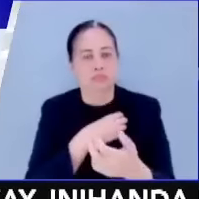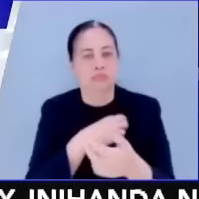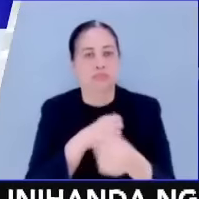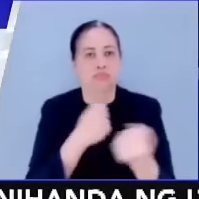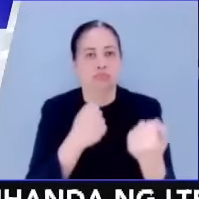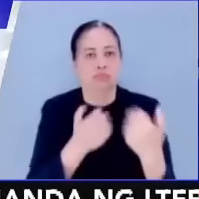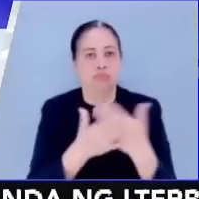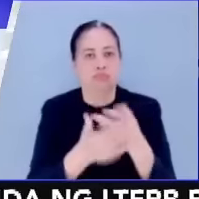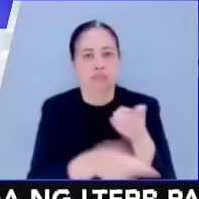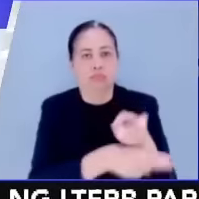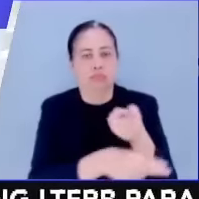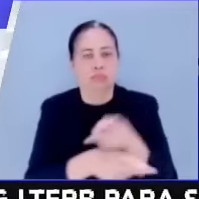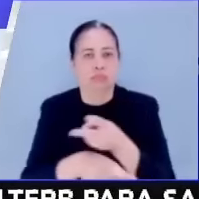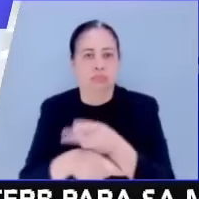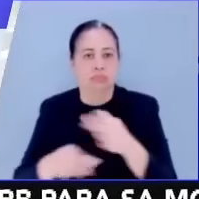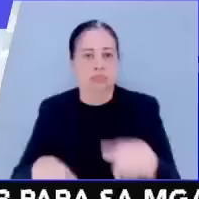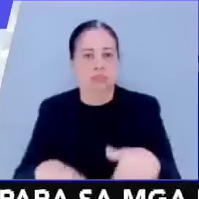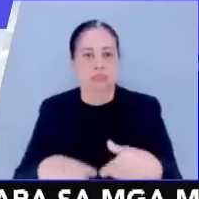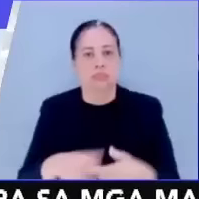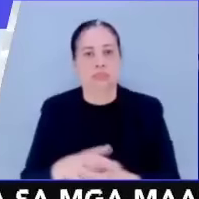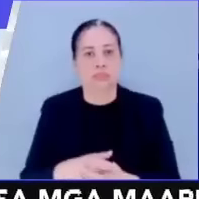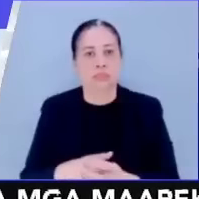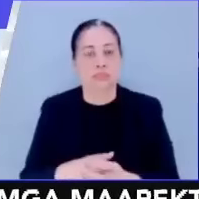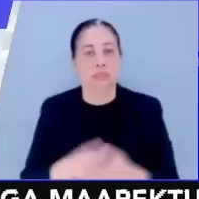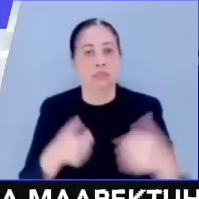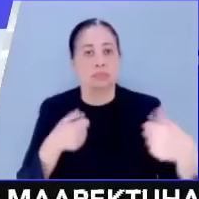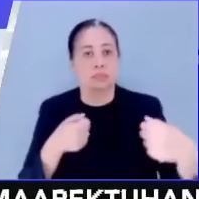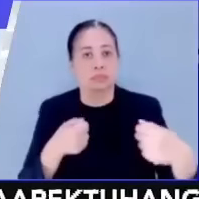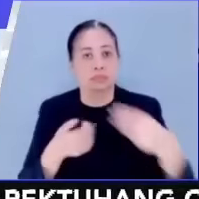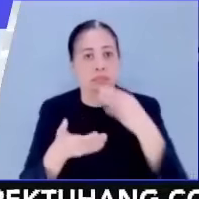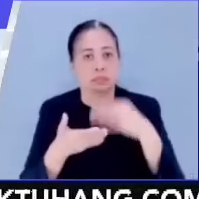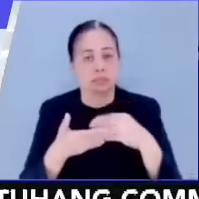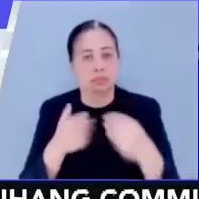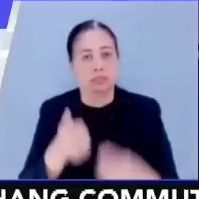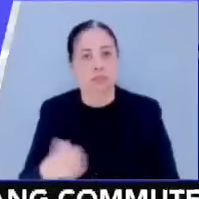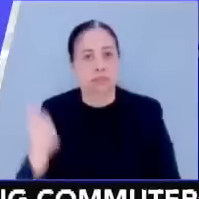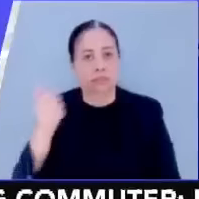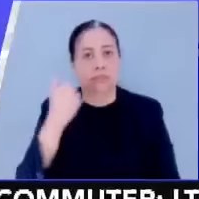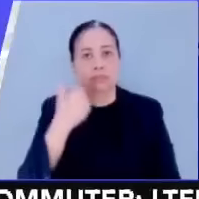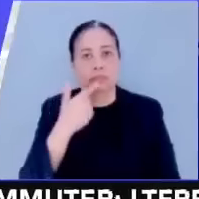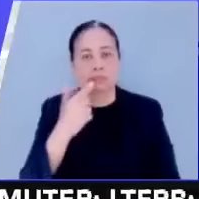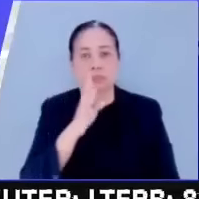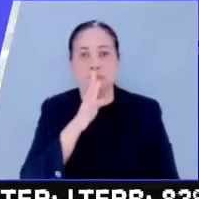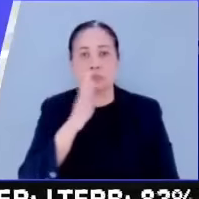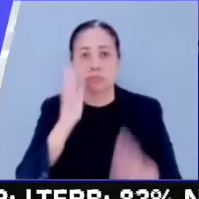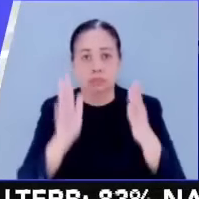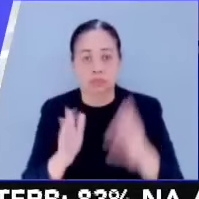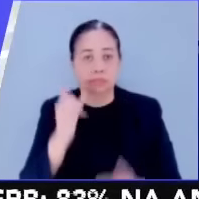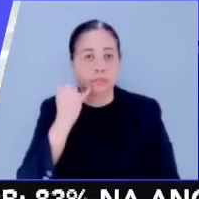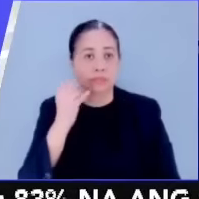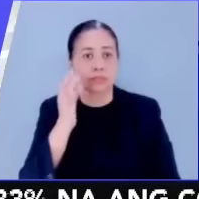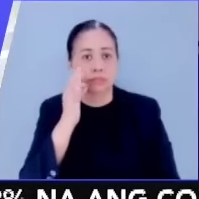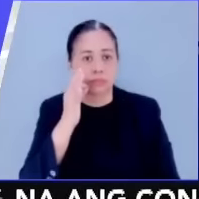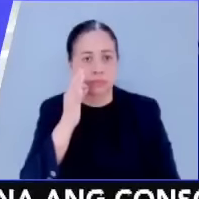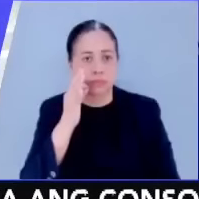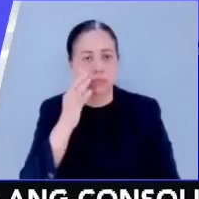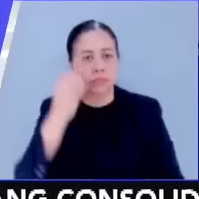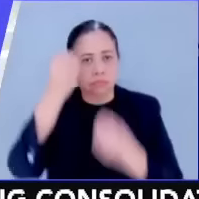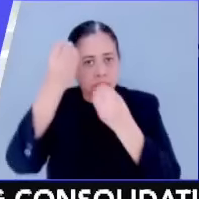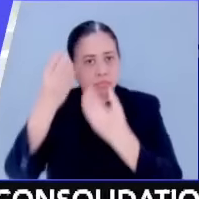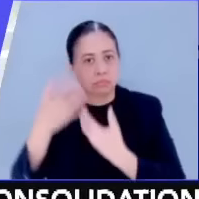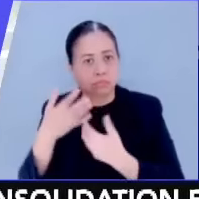custodial center sa isang text message sinabi ni police Colonel gin faj hardon tagapagsalita ng PNP na sa impormasyon na Natanggap niya mula sa